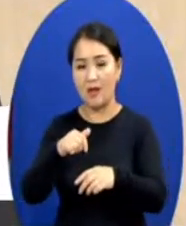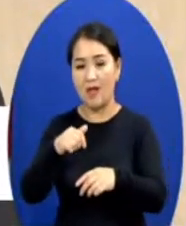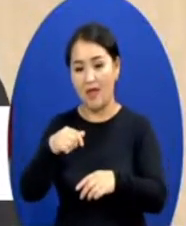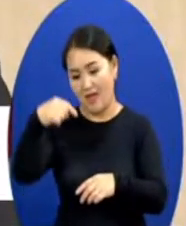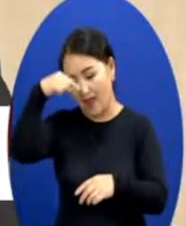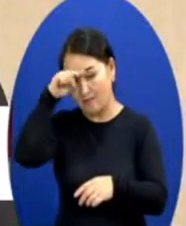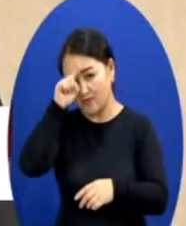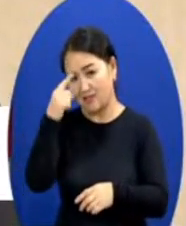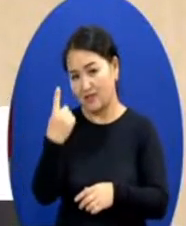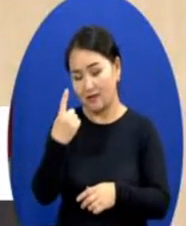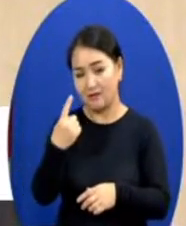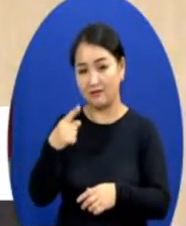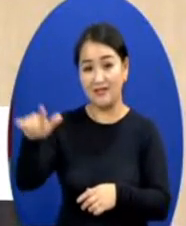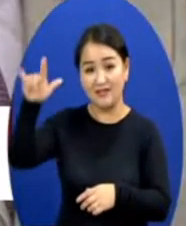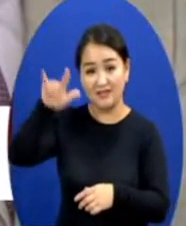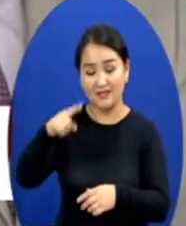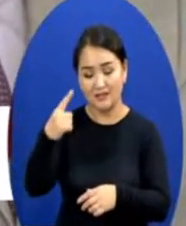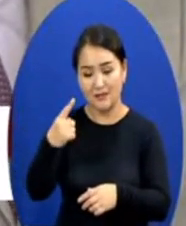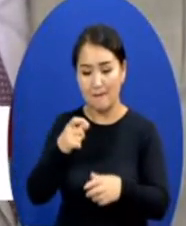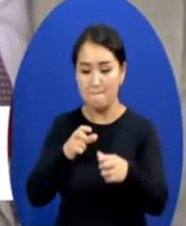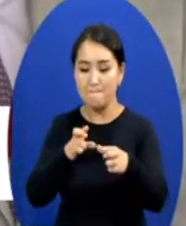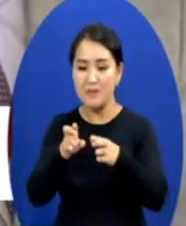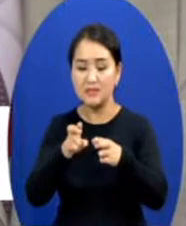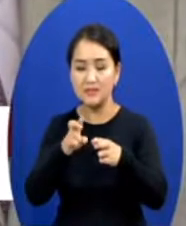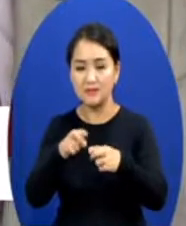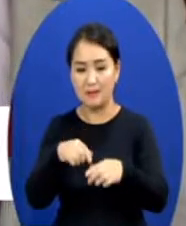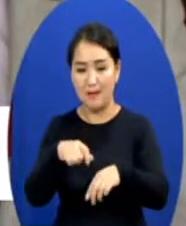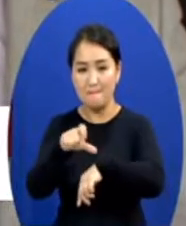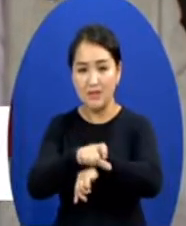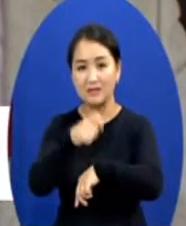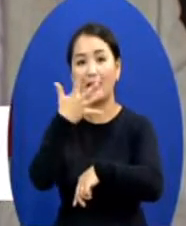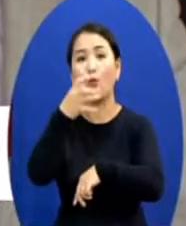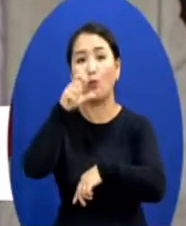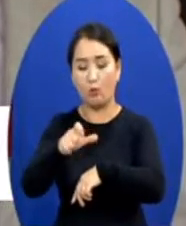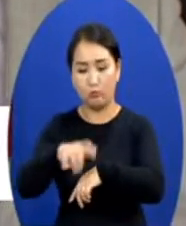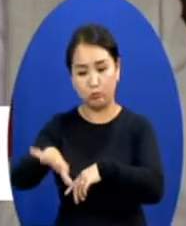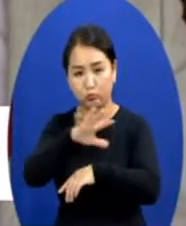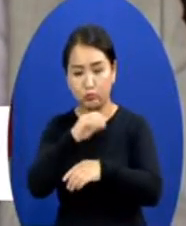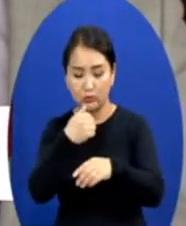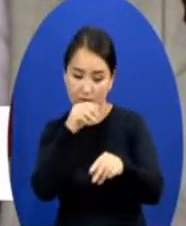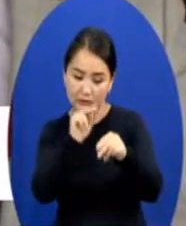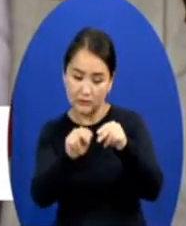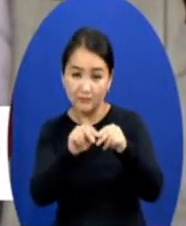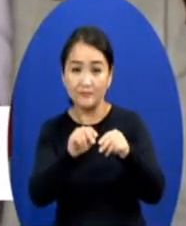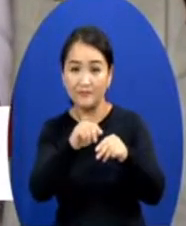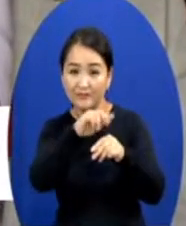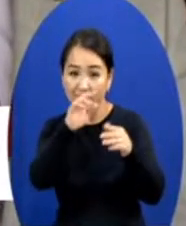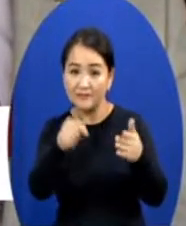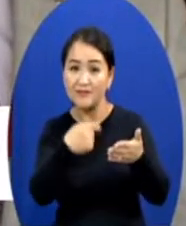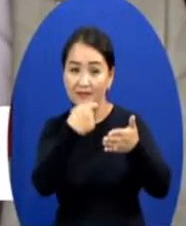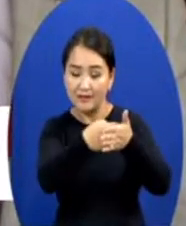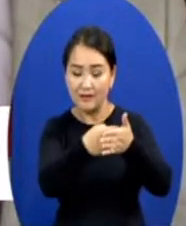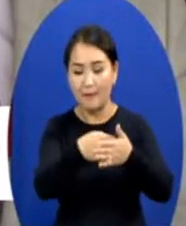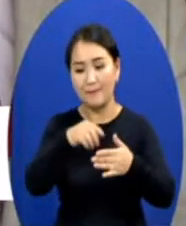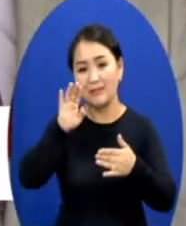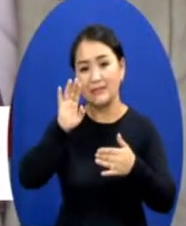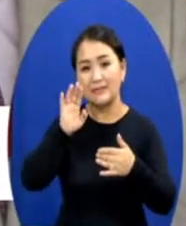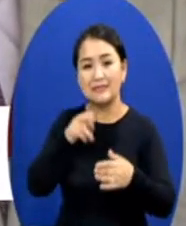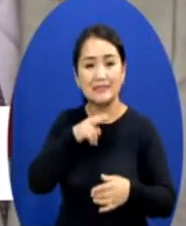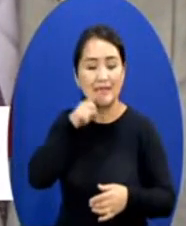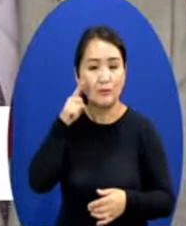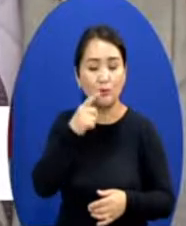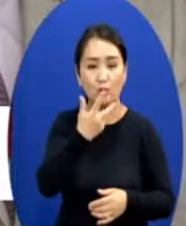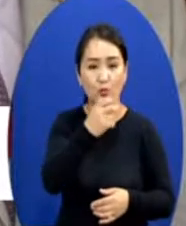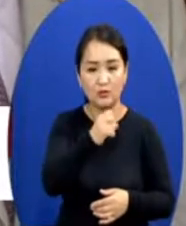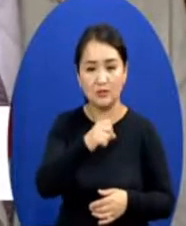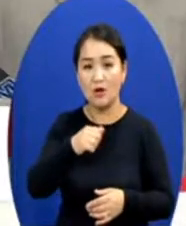1, программист 2, бизнесийн удирдлага чиглэлээр мэрэгжсэн 5 хүн байгаа юм байна. Хамгийн залуу нэр дэвшигчдийн тухайд 30 настай байвал хамгийн ахмад